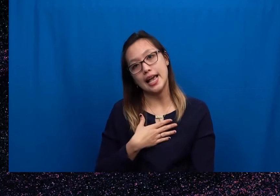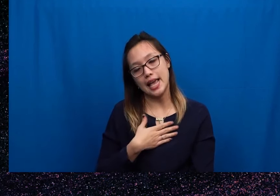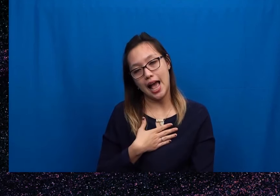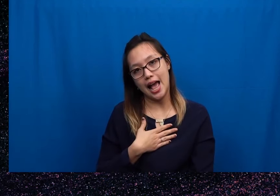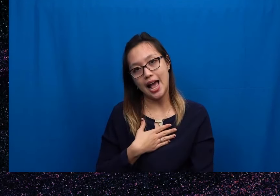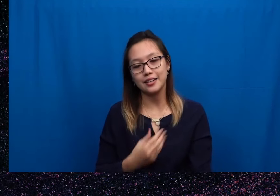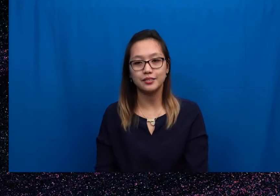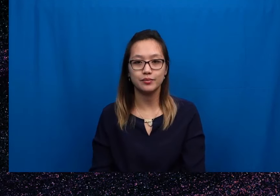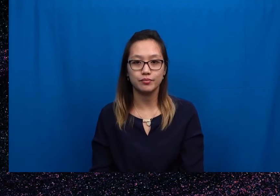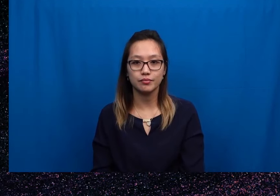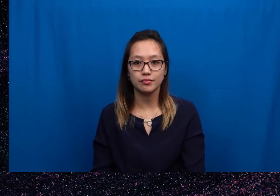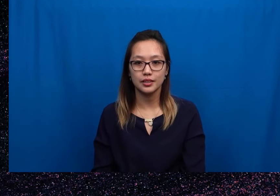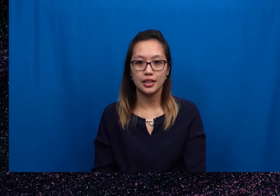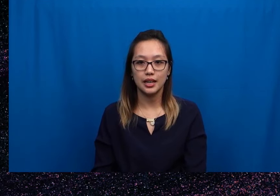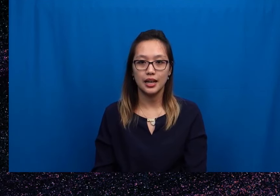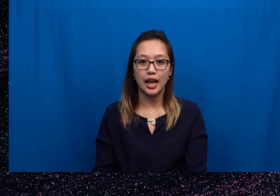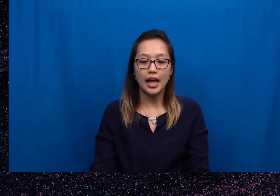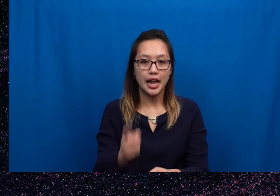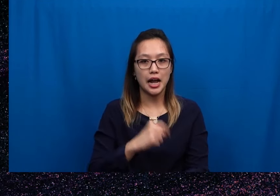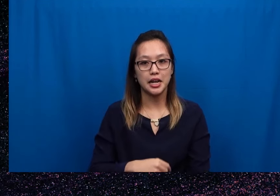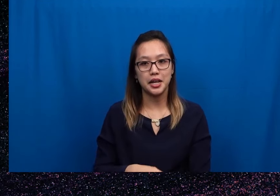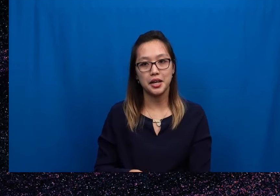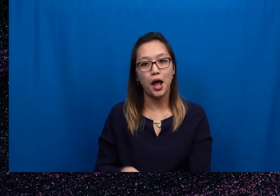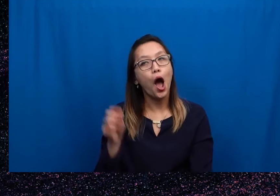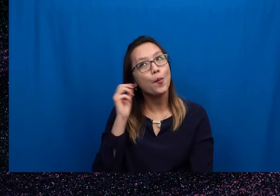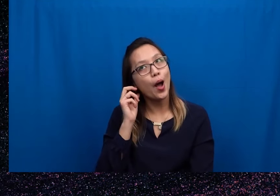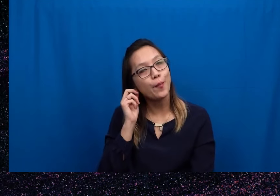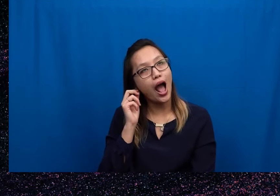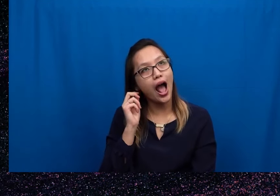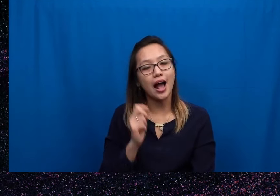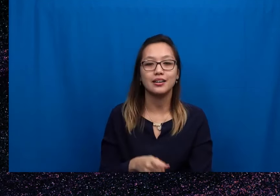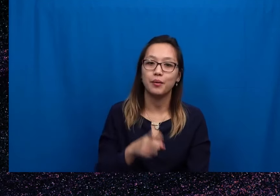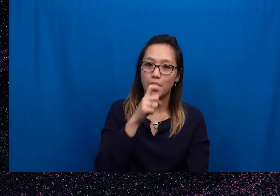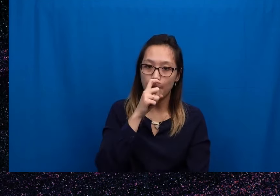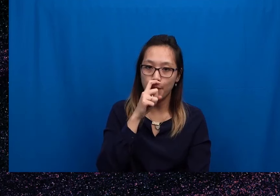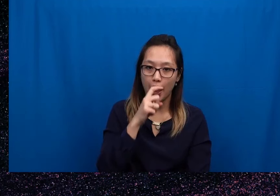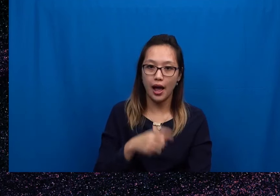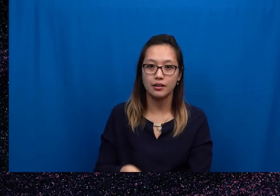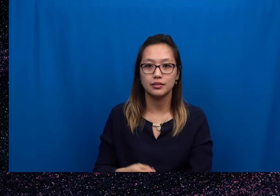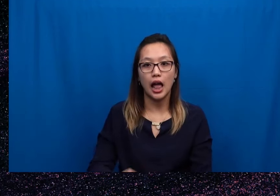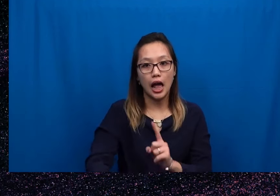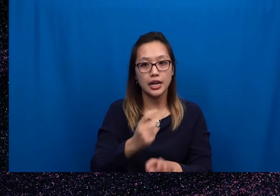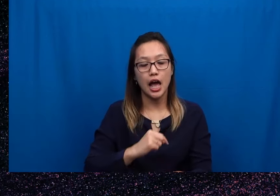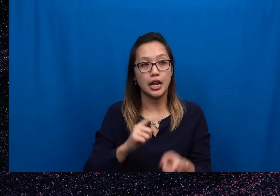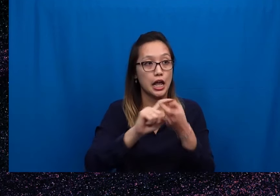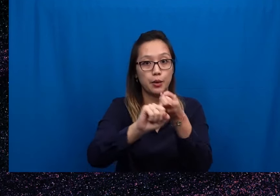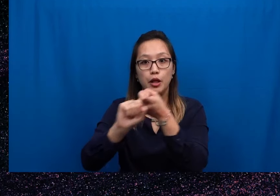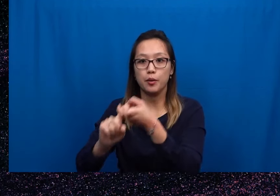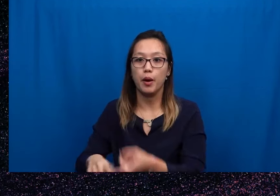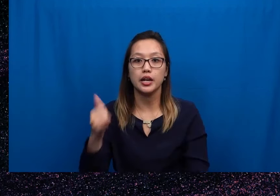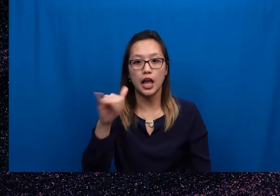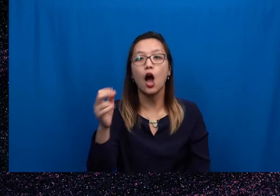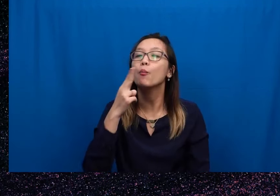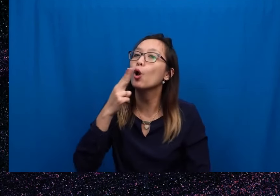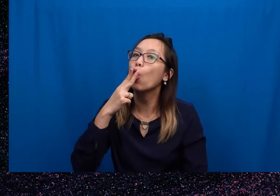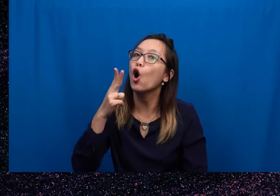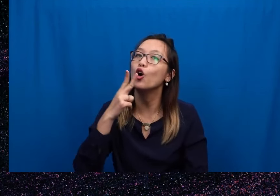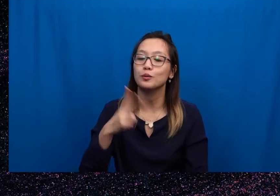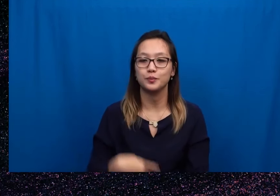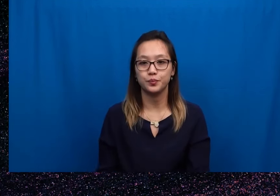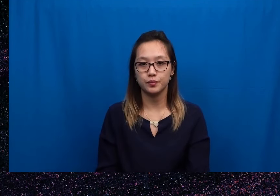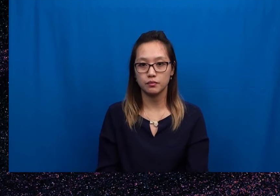dari mama papa saya. Tapi lebih banyak juga dari teman-teman, karena kita semua merokok. Kita semua merokok. Kalau sampai